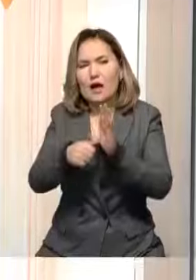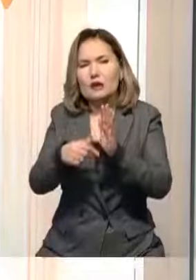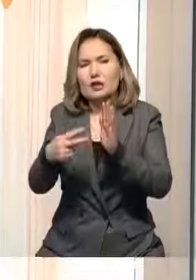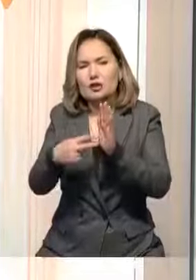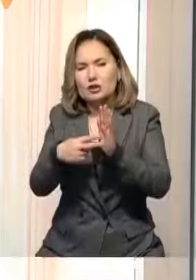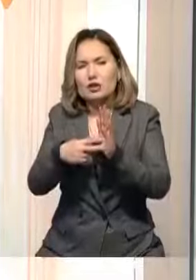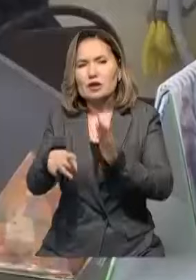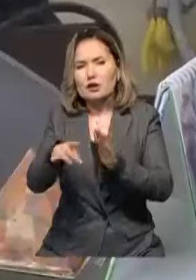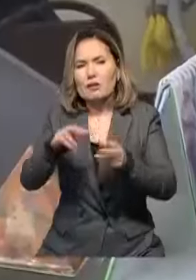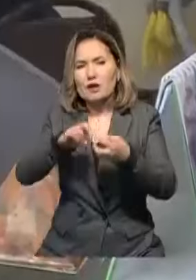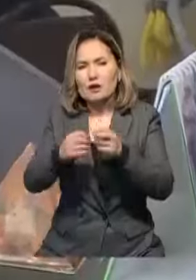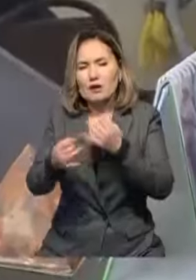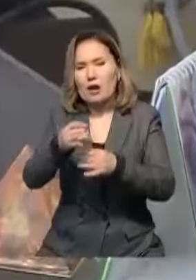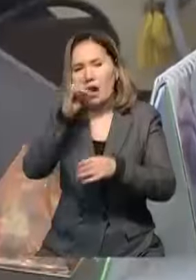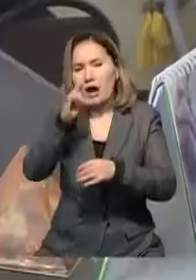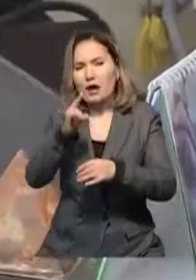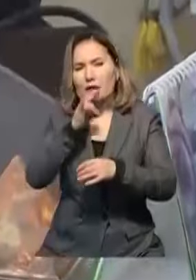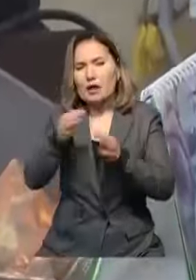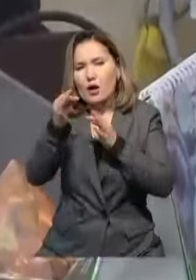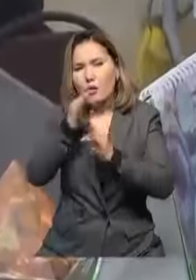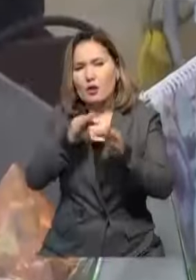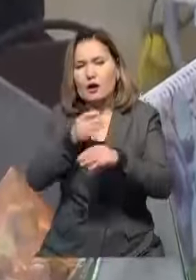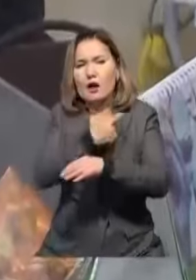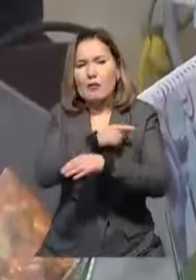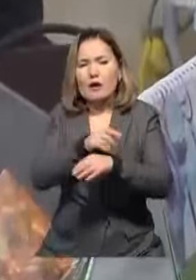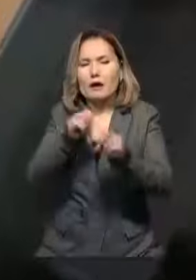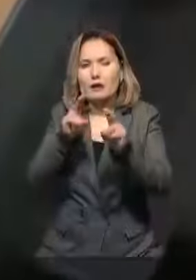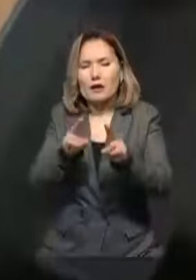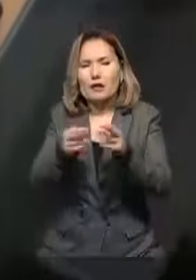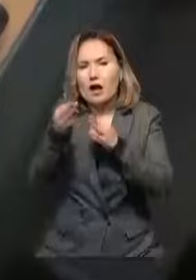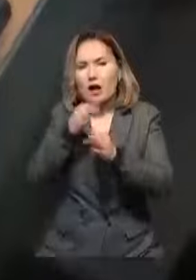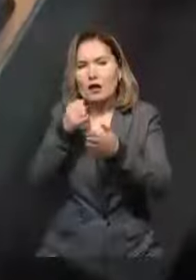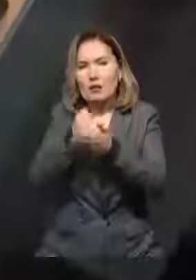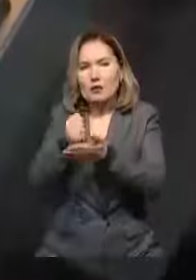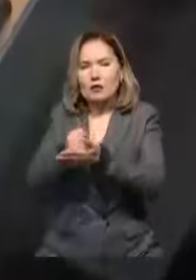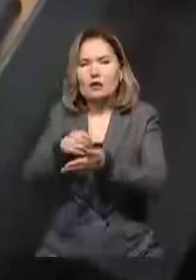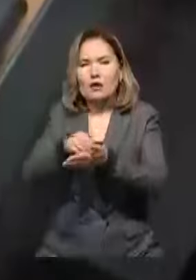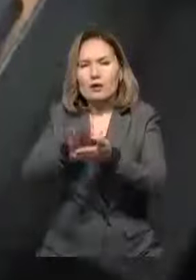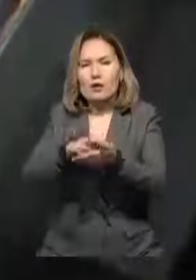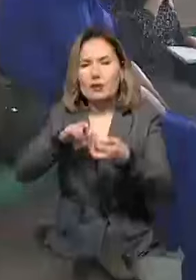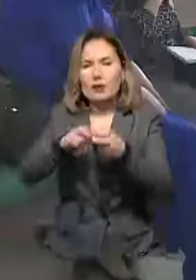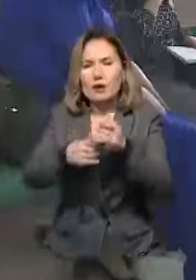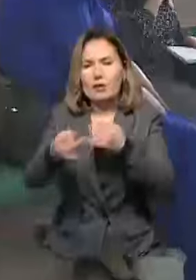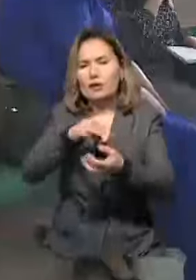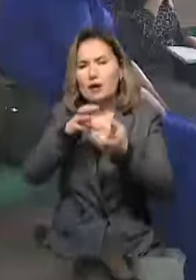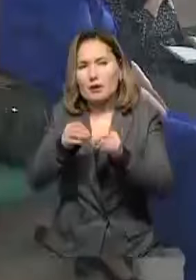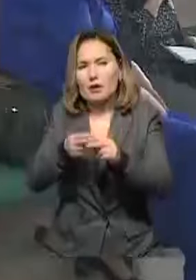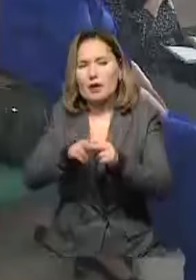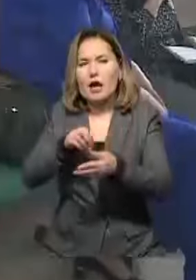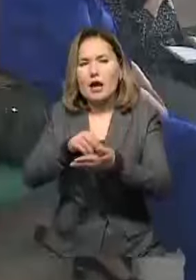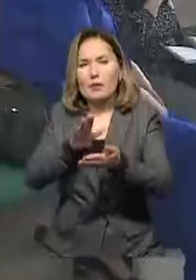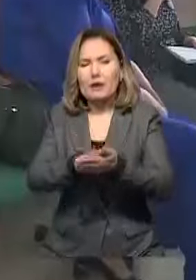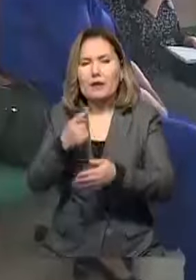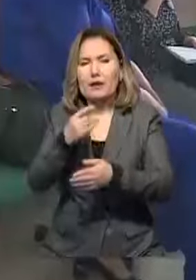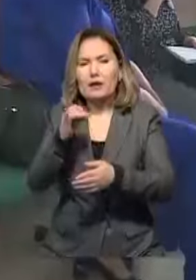осы мәселені көтердік. Қазақстандық фармацевттер бүгін дәрілік заттарды таңбалау мәселесін талқылап жатыр. Дәрі-дәрмектерге арналған белгілер